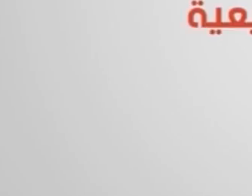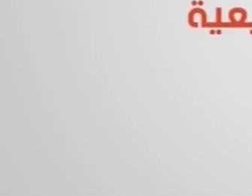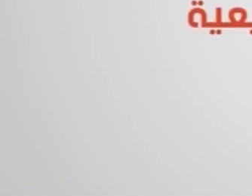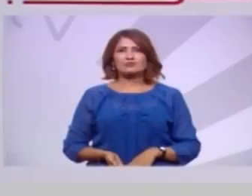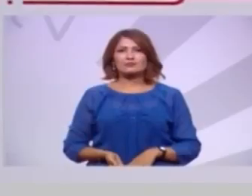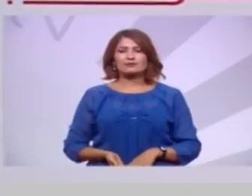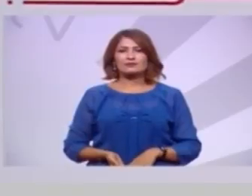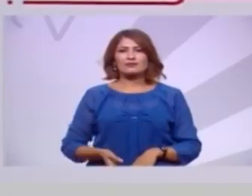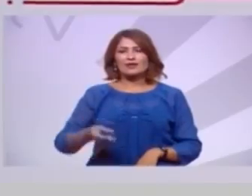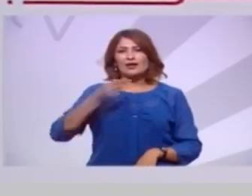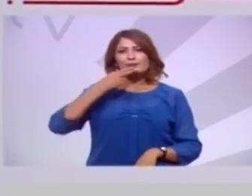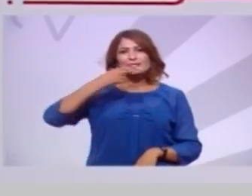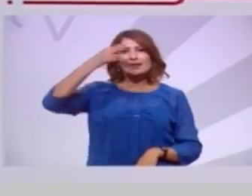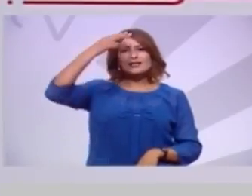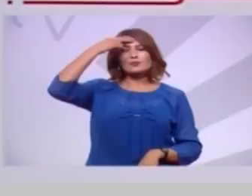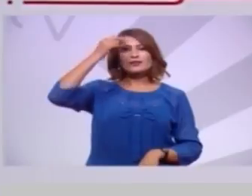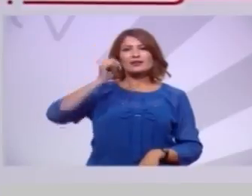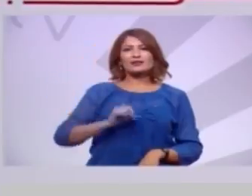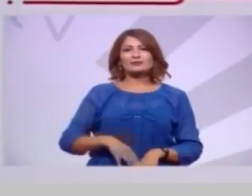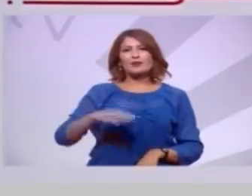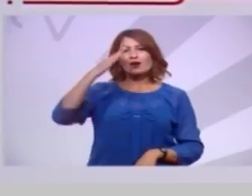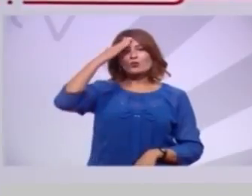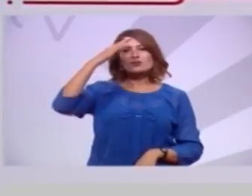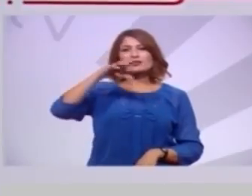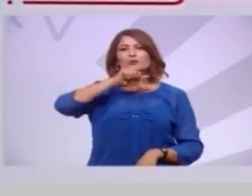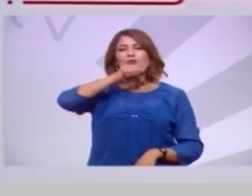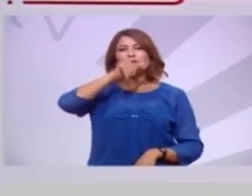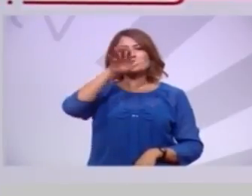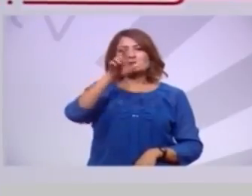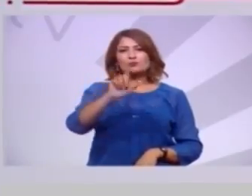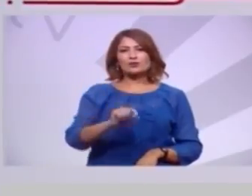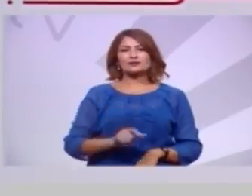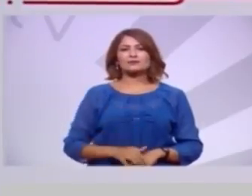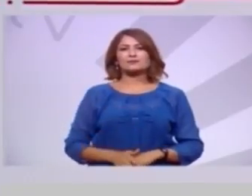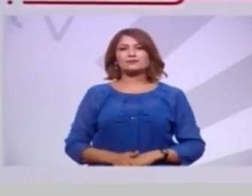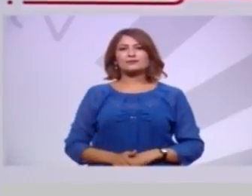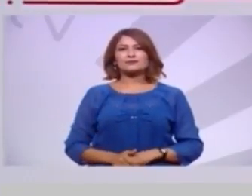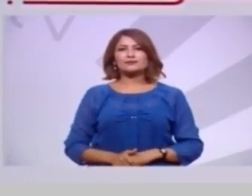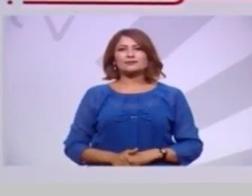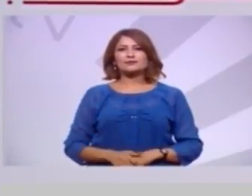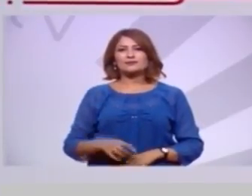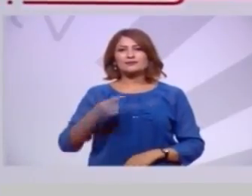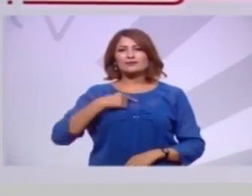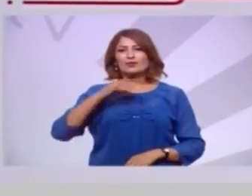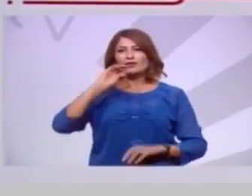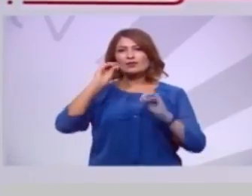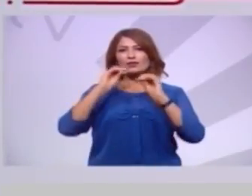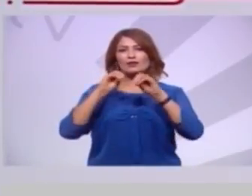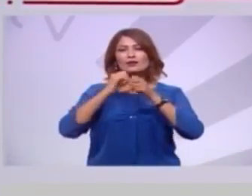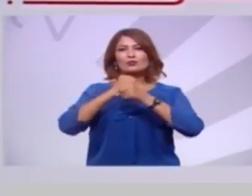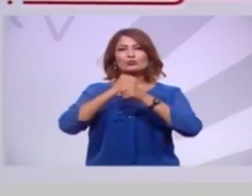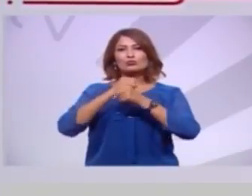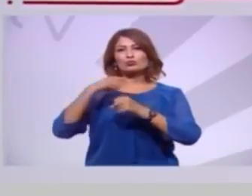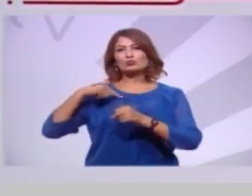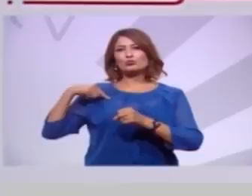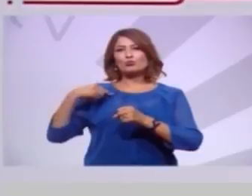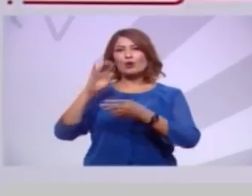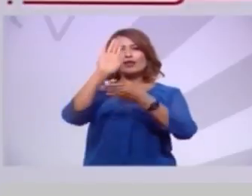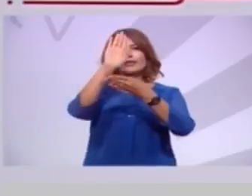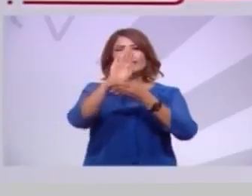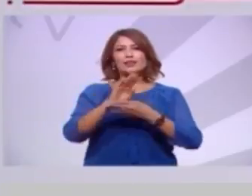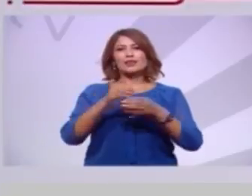بسم الله الرحمان الرحيم والصلاه والسلام على اشرف المرسلين ان الدكتور عزيز يعني لا تونس